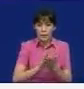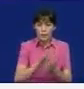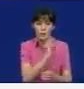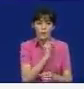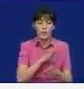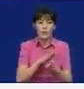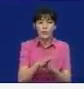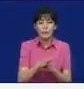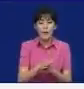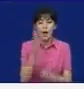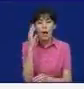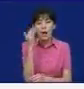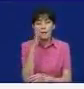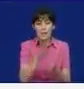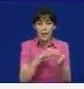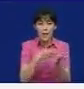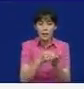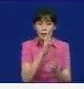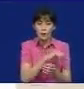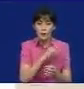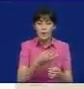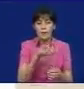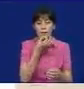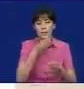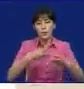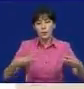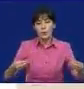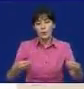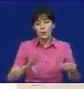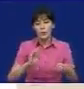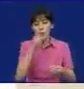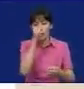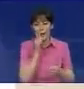жатыр. Ағаштарды ақтау жұмыстары ерте көктемде сәуір айында жүргізілген.